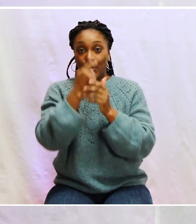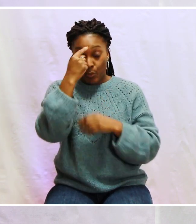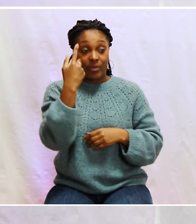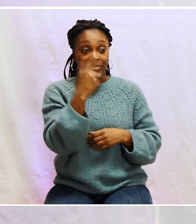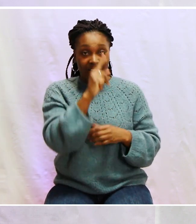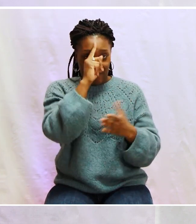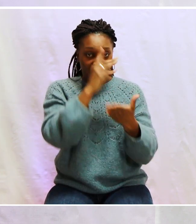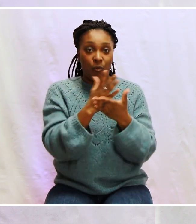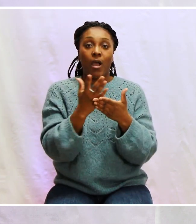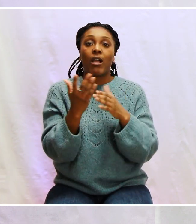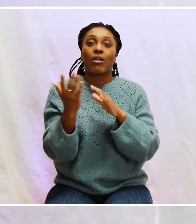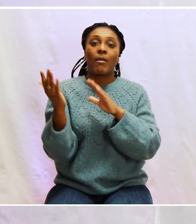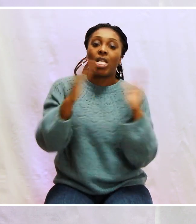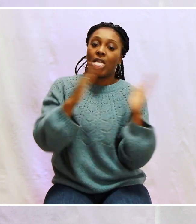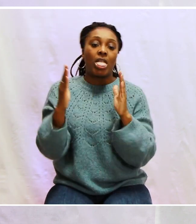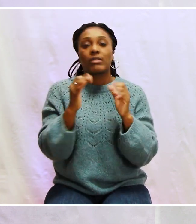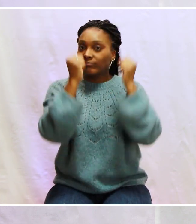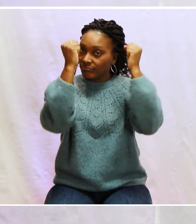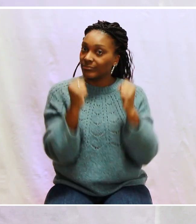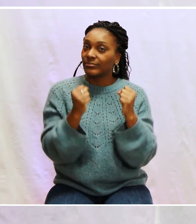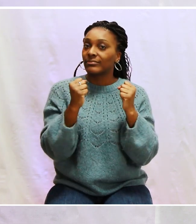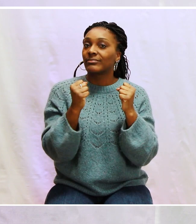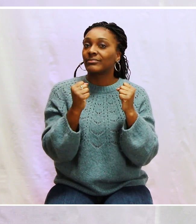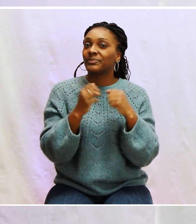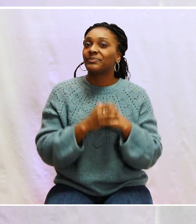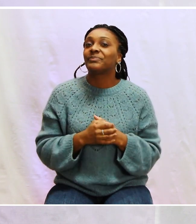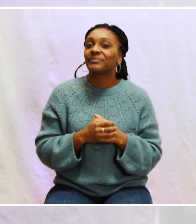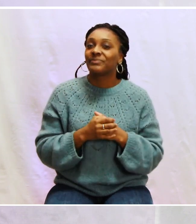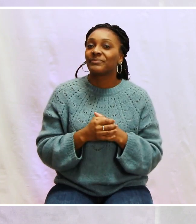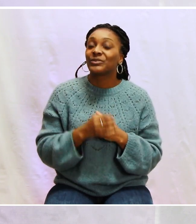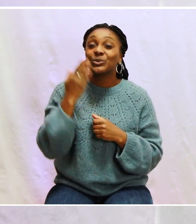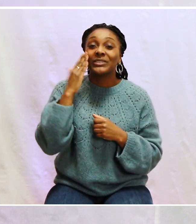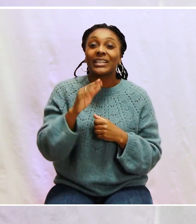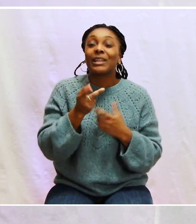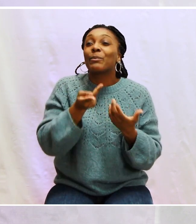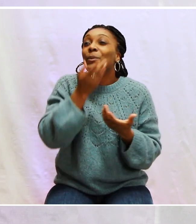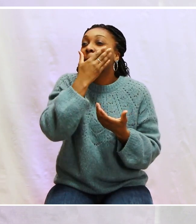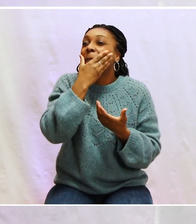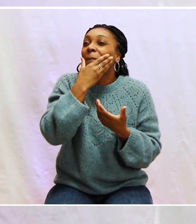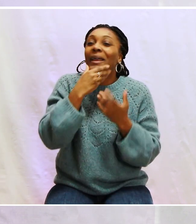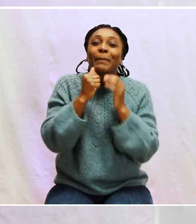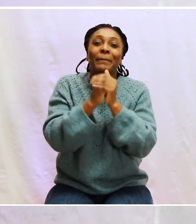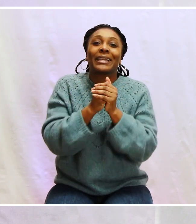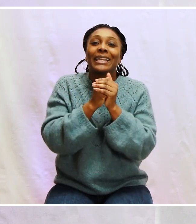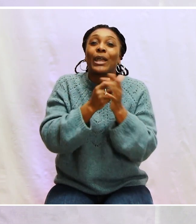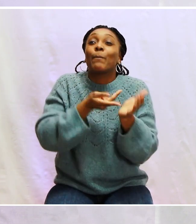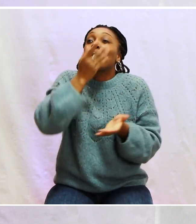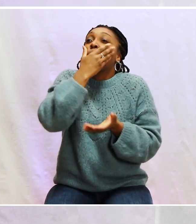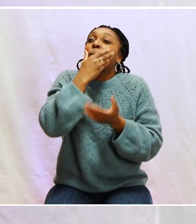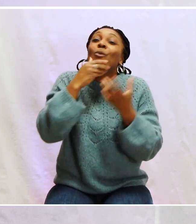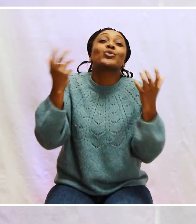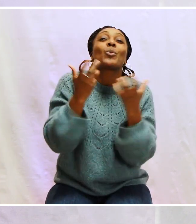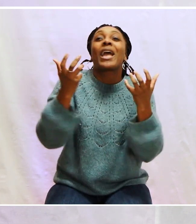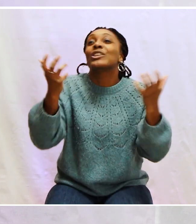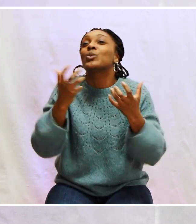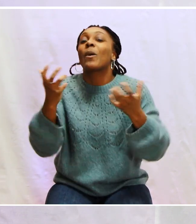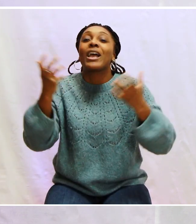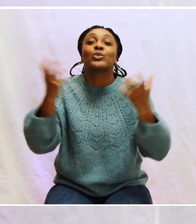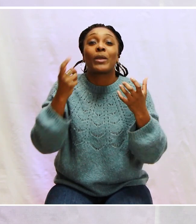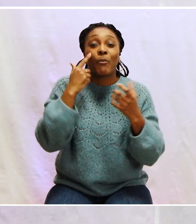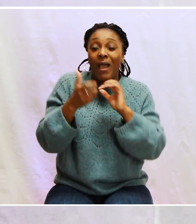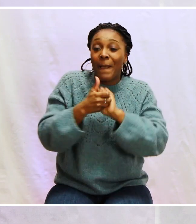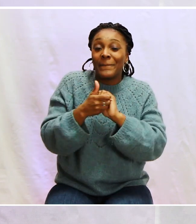point. Et j'aimerais arrêter là. Je crois que le plus beau souhait et la plus belle prière qu'on peut faire tout au long de l'année pour nos frères, nos sœurs, nos amis,